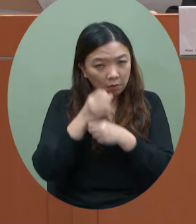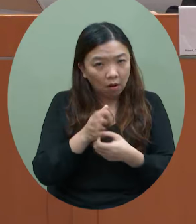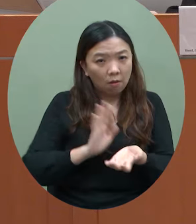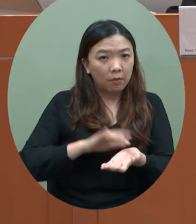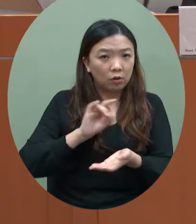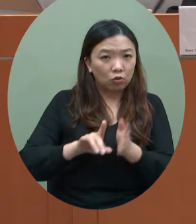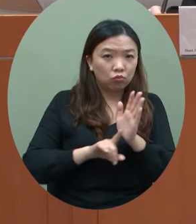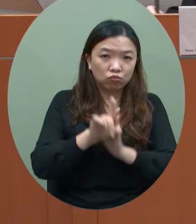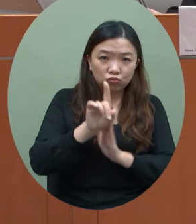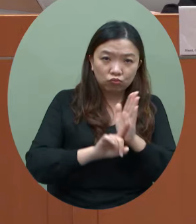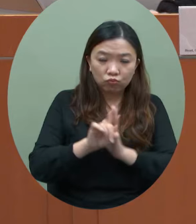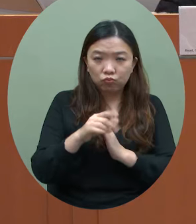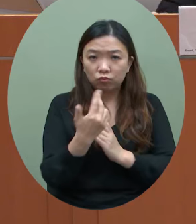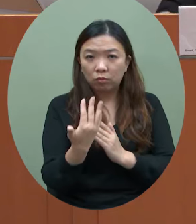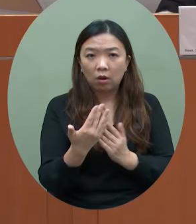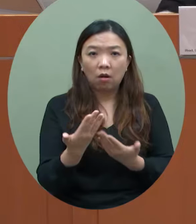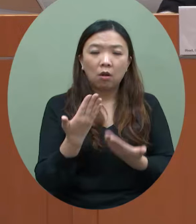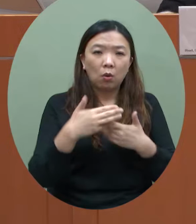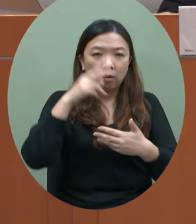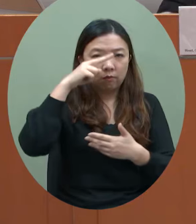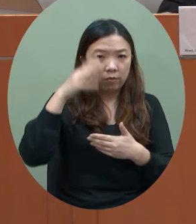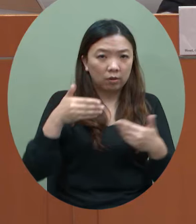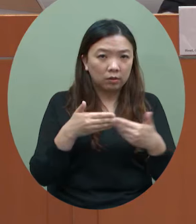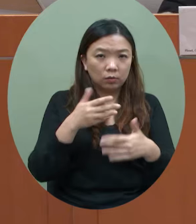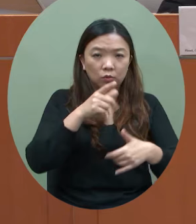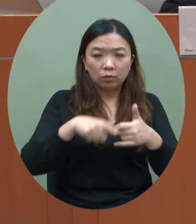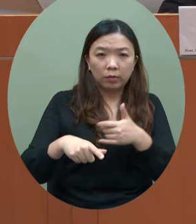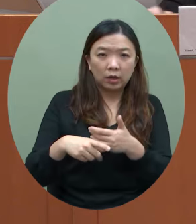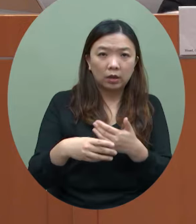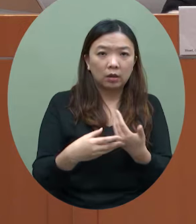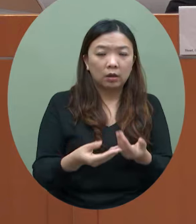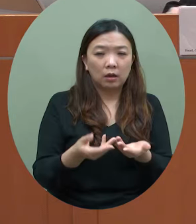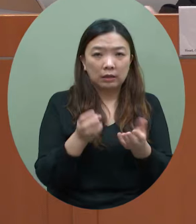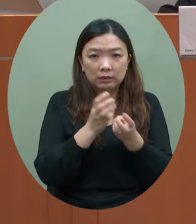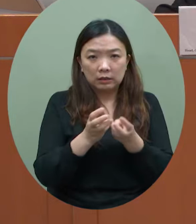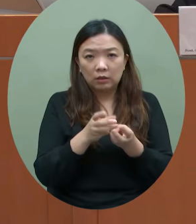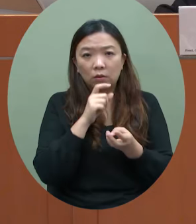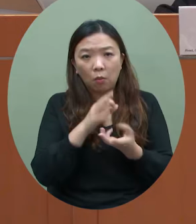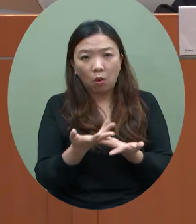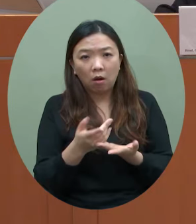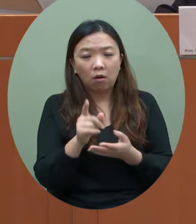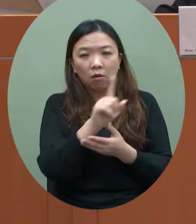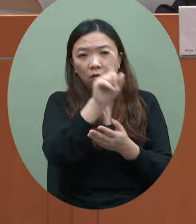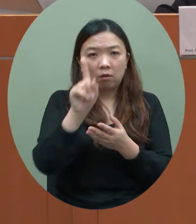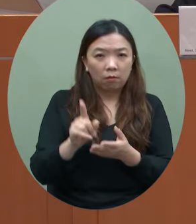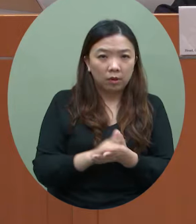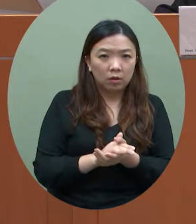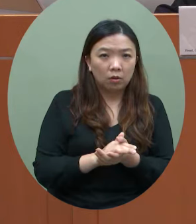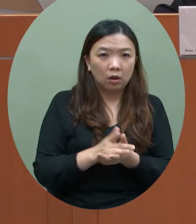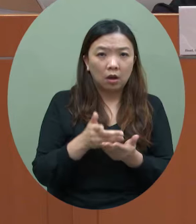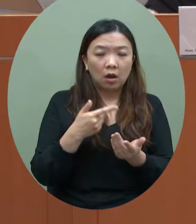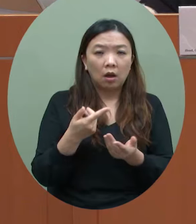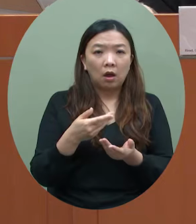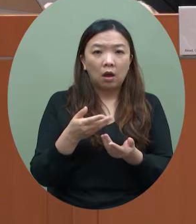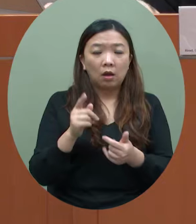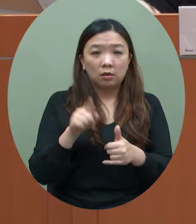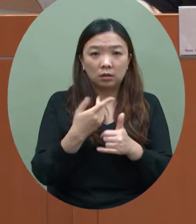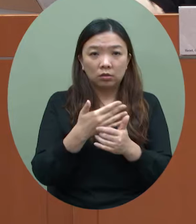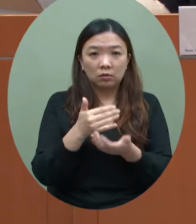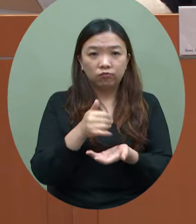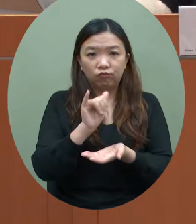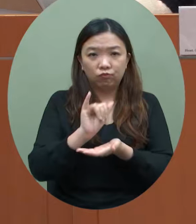冇密切接觸者嗰啲資料可以提供啦？同埋佢係喺邊度驗？即係邊個臉係送咗臉房啊？定還是喺邊度